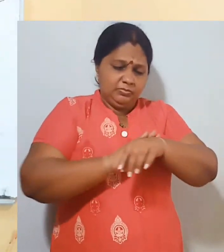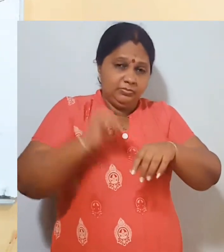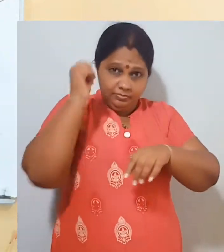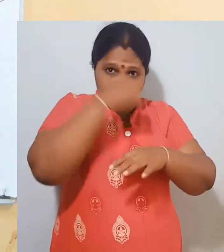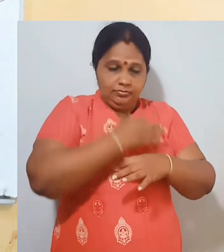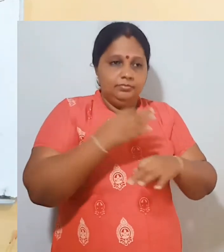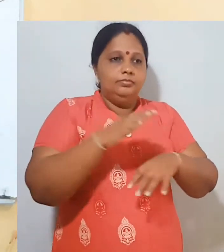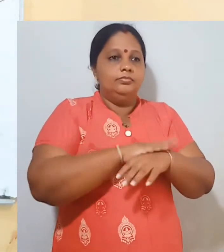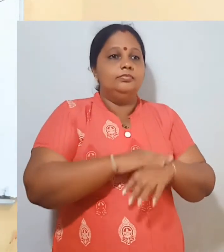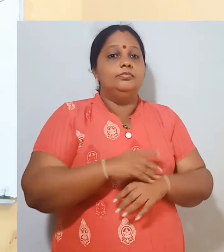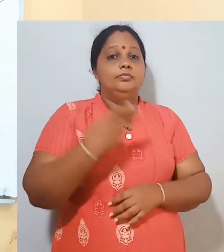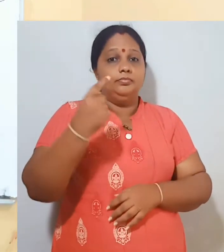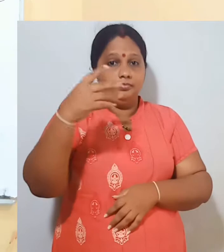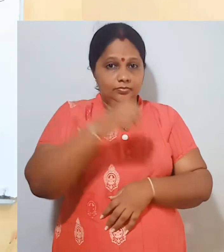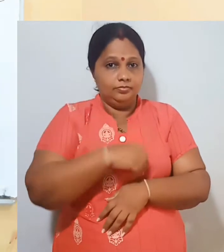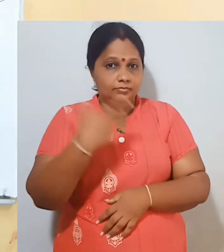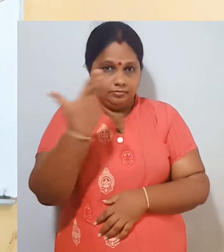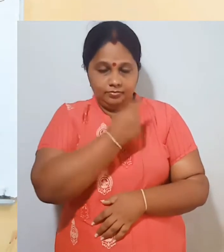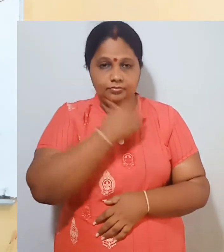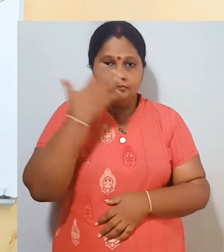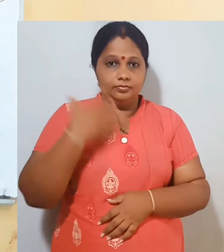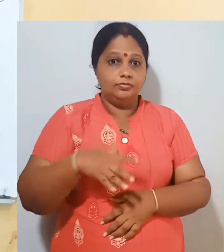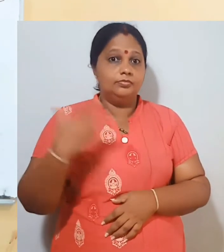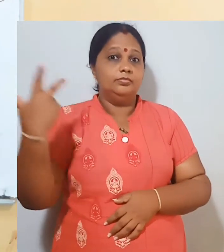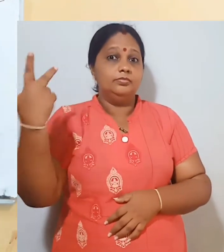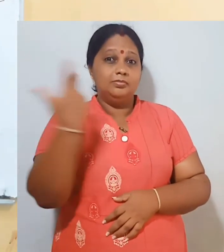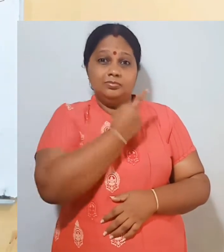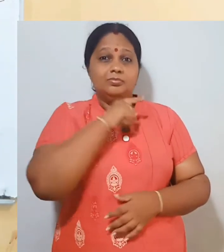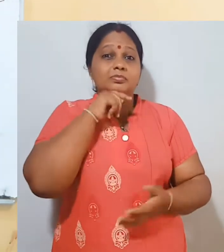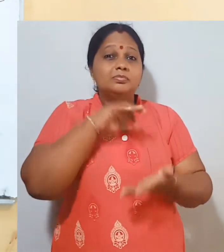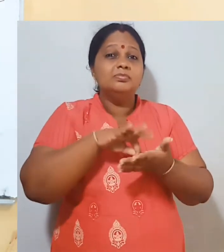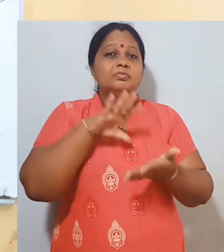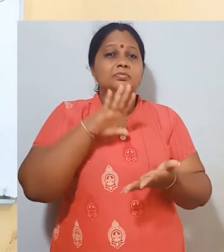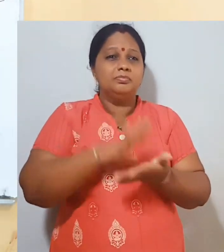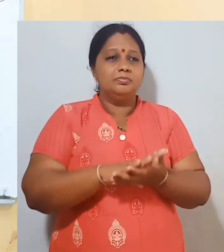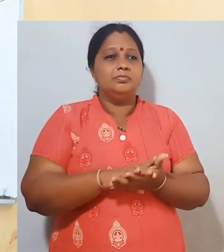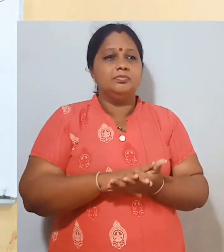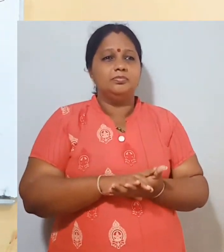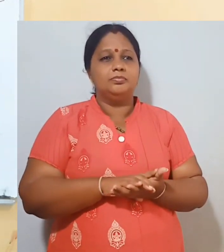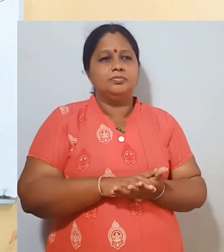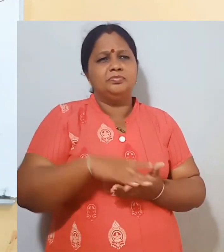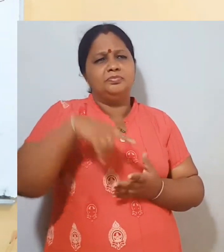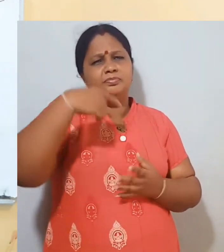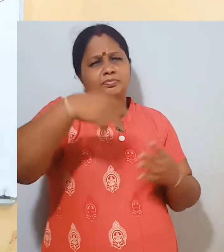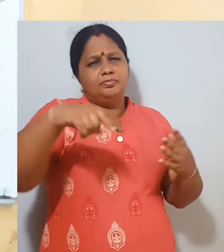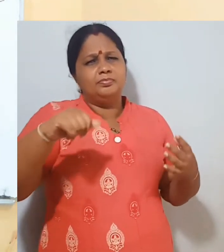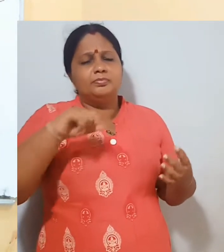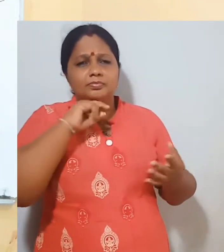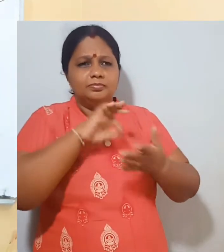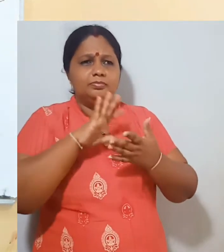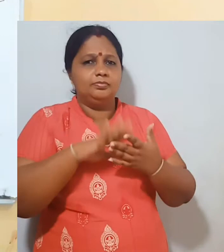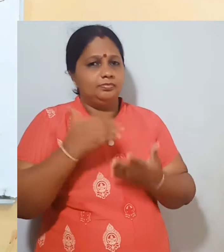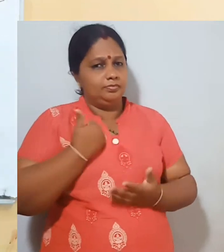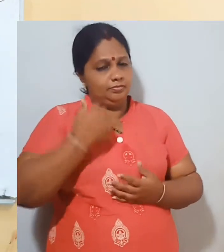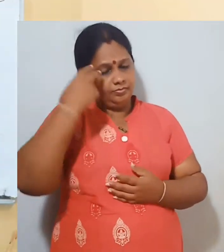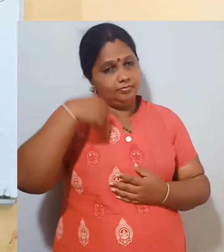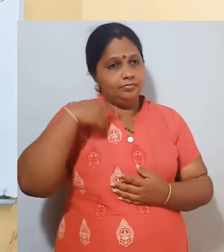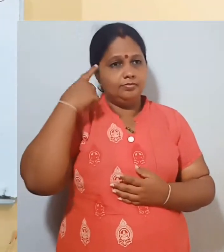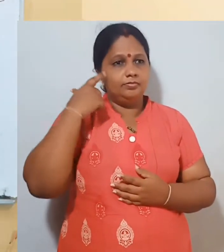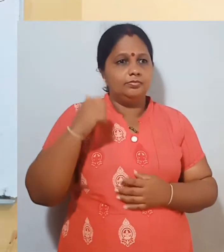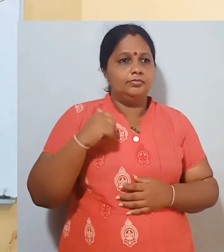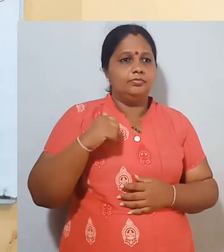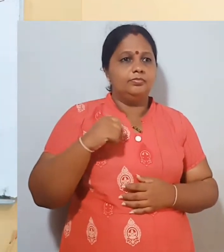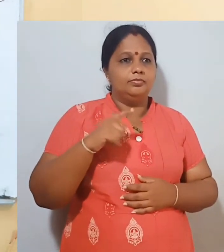நாய்க்கடிக்கு ஊசி போடணும். அந்த ஊசி போடுறது முடிவெடுக்கிற விஷயம், நிறைய விஷயங்களை வச்சு நாங்க முடிவெடுப்போம். ரைட்? அப்ப உங்களுக்கு ஒன்றும்